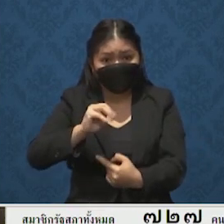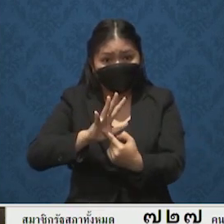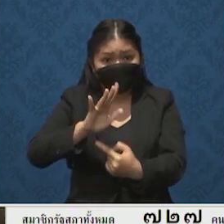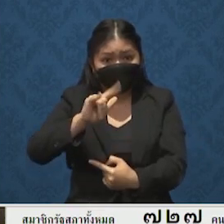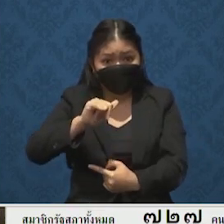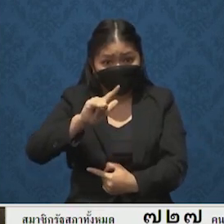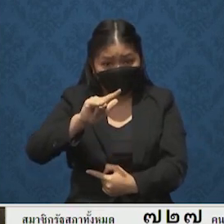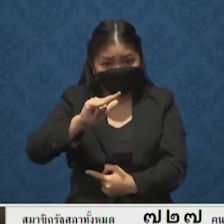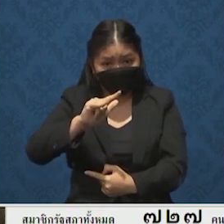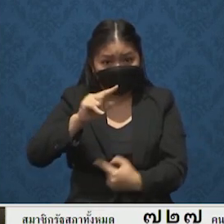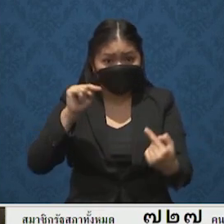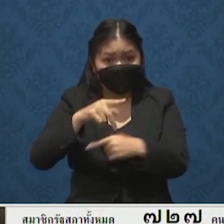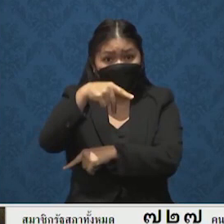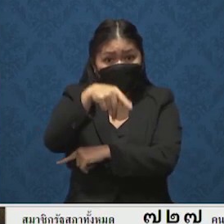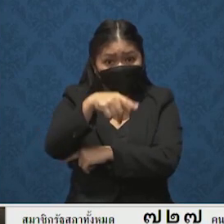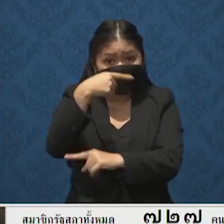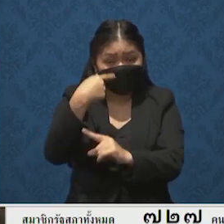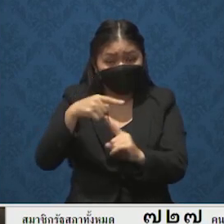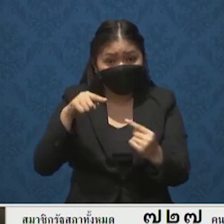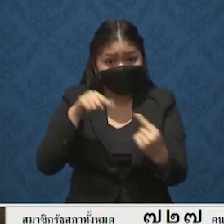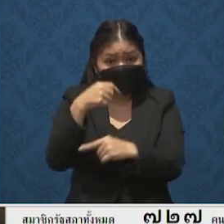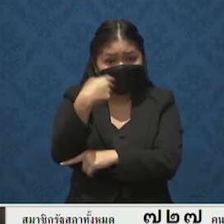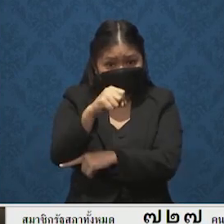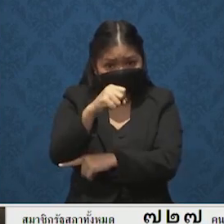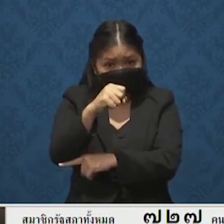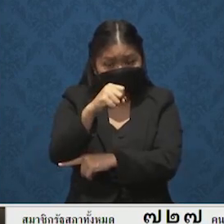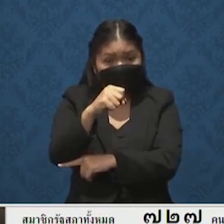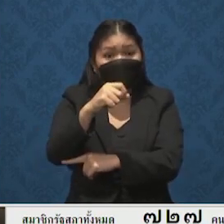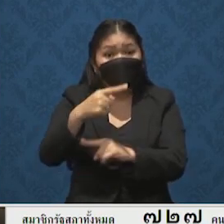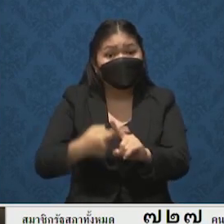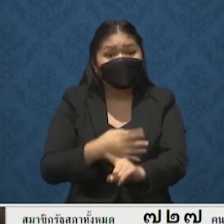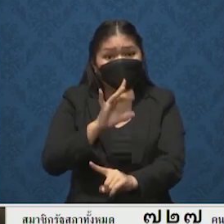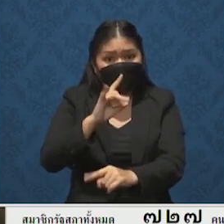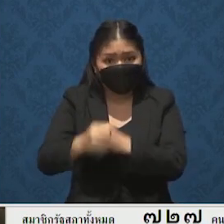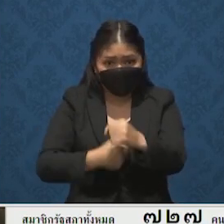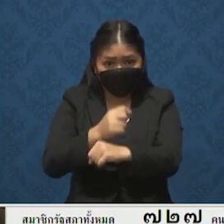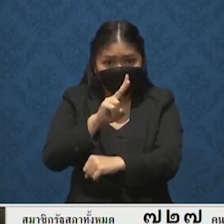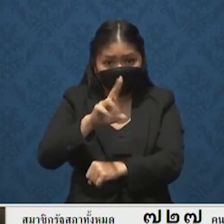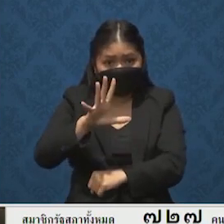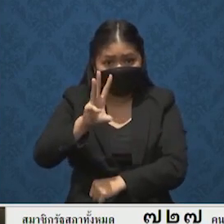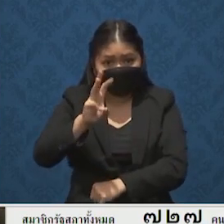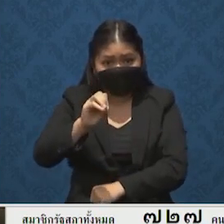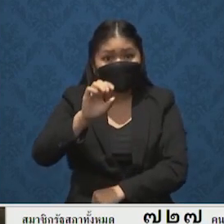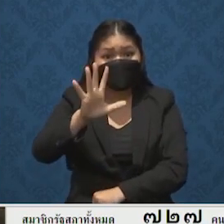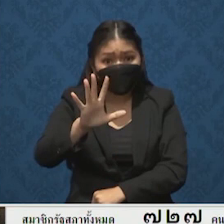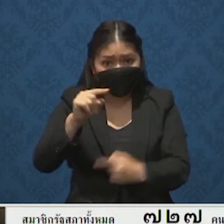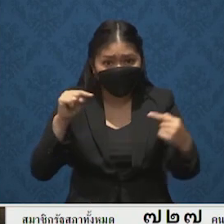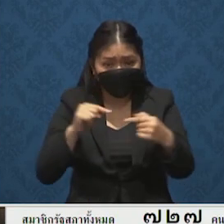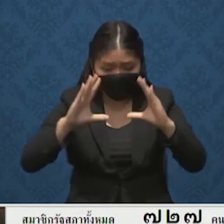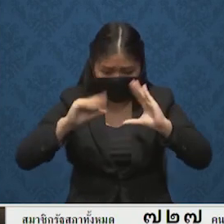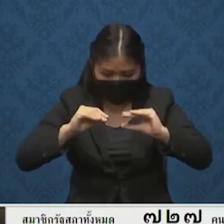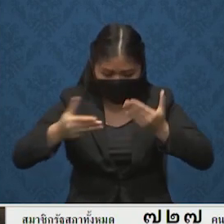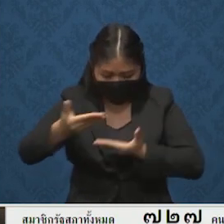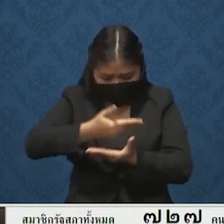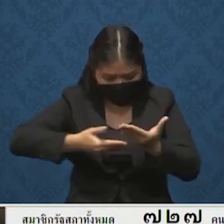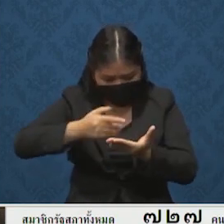เมื่อวันพุธที่10สิงหาคม2565ที่ประชุมได้พิจารณาร่างพระราชบัญญัติประกอบรัฐธรรมนูญว่าด้วยการเลือกตั้